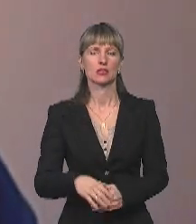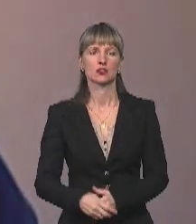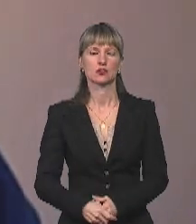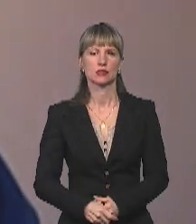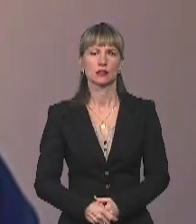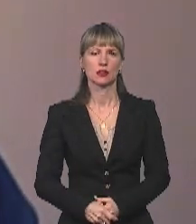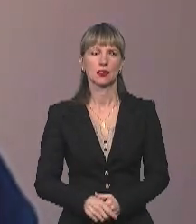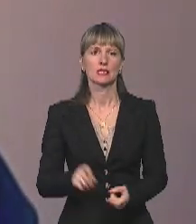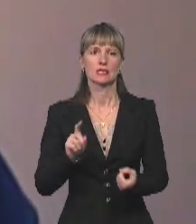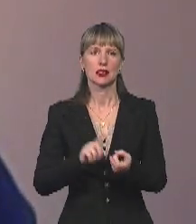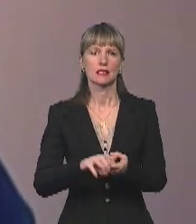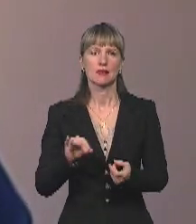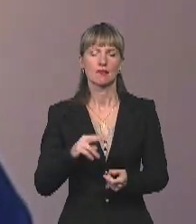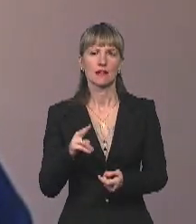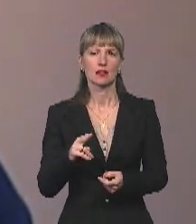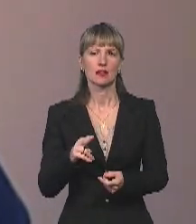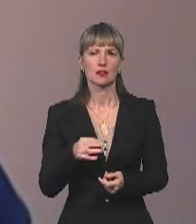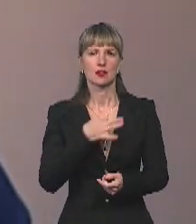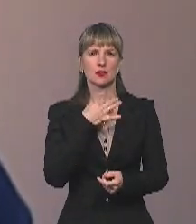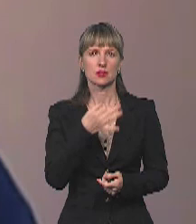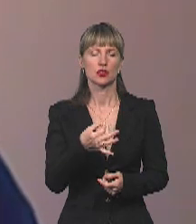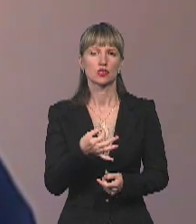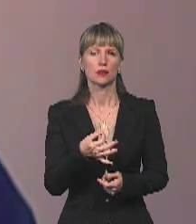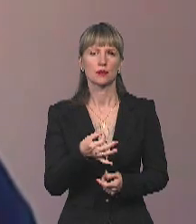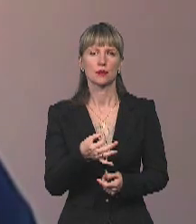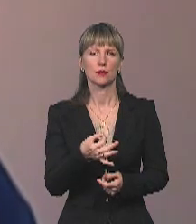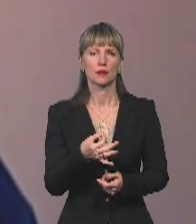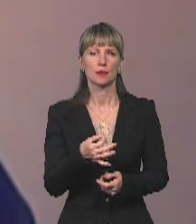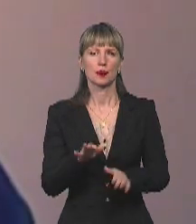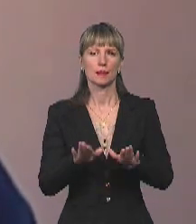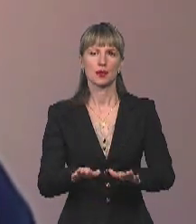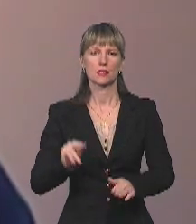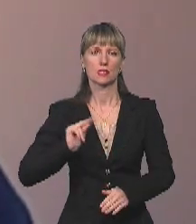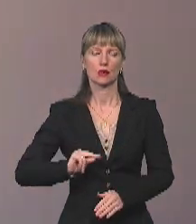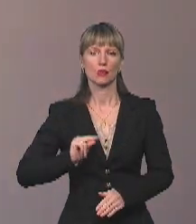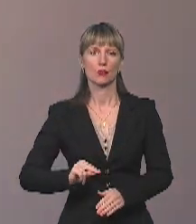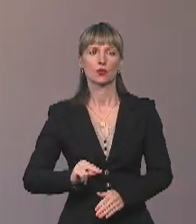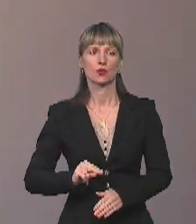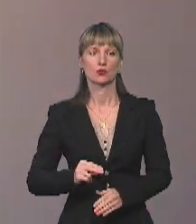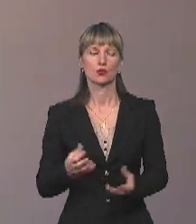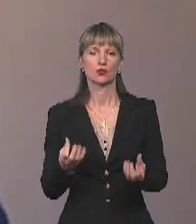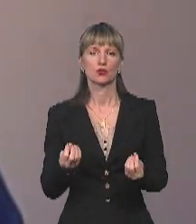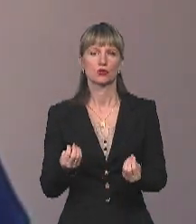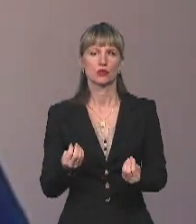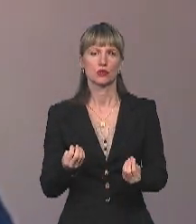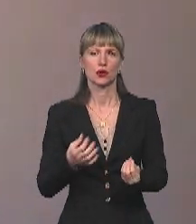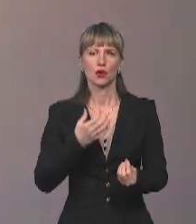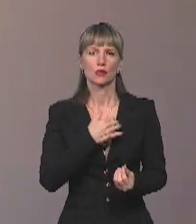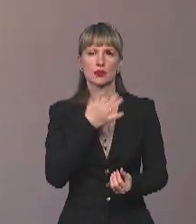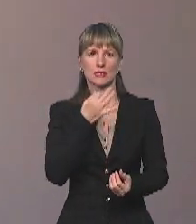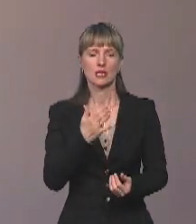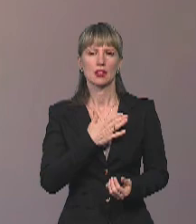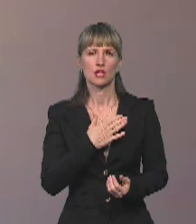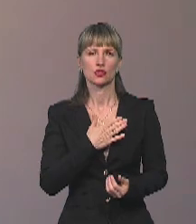Теж в залежності від, скажімо, місця роботи. І ще хотів би проінформувати